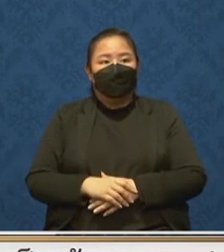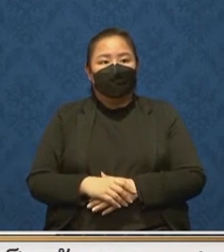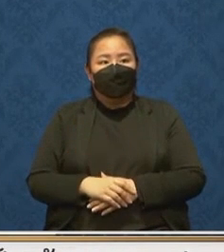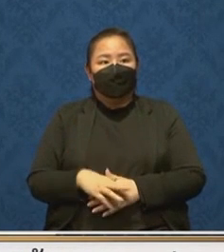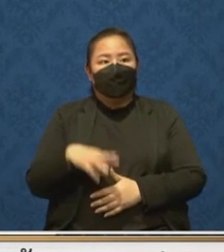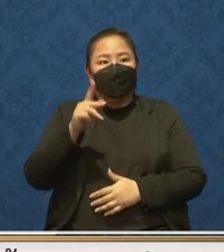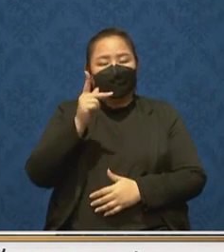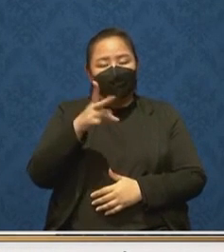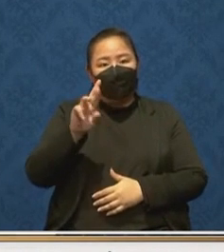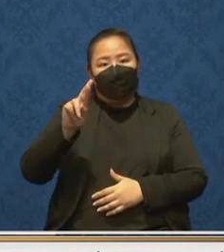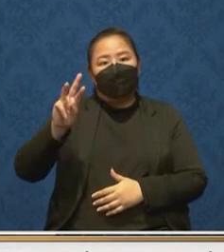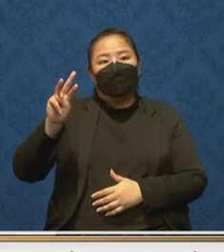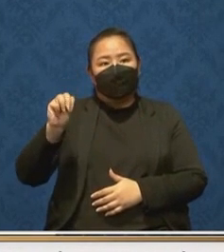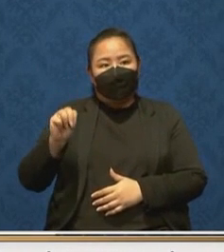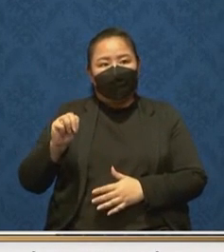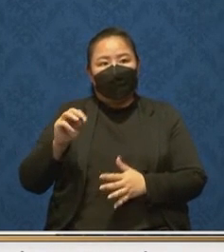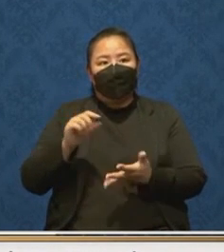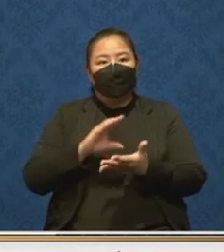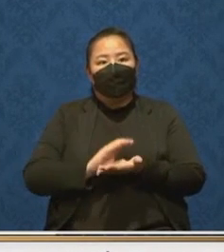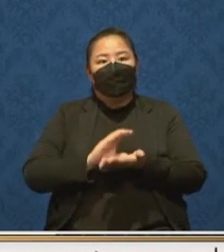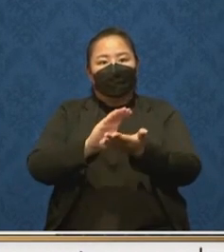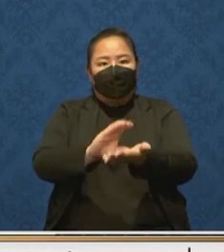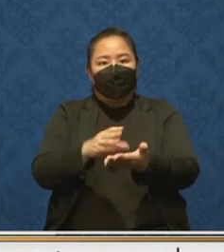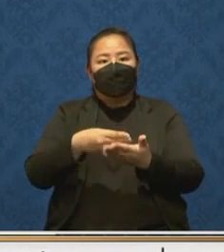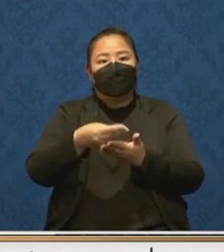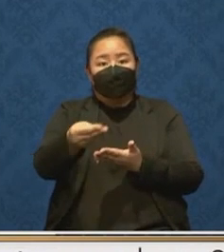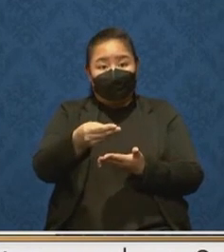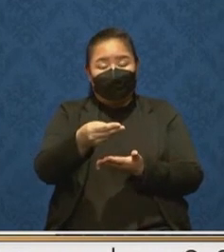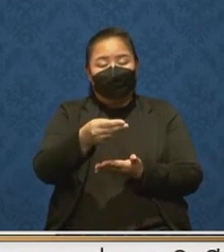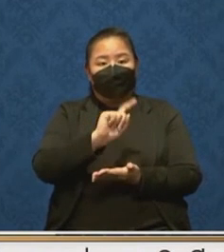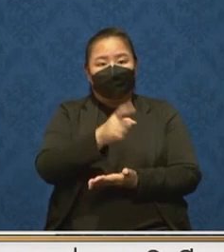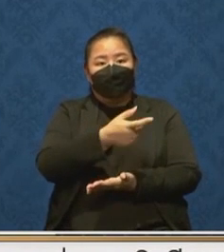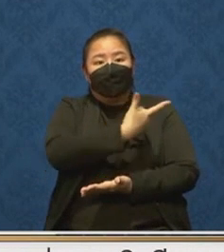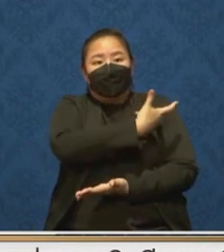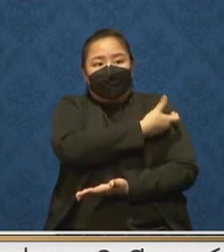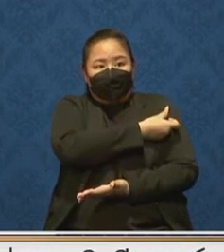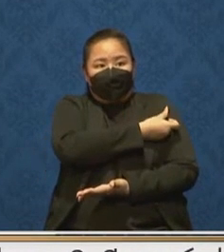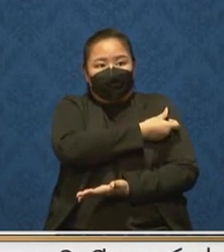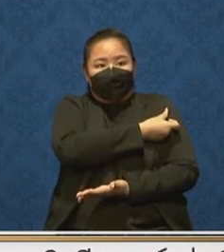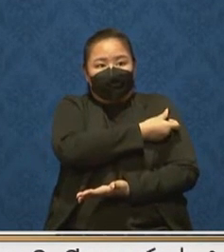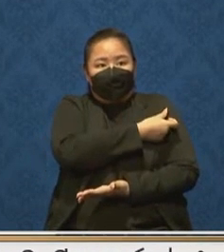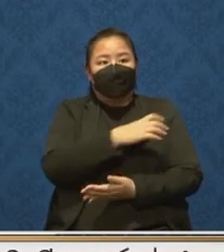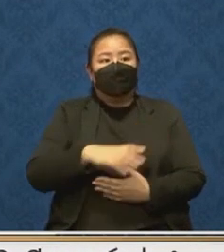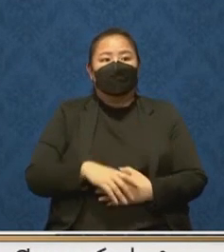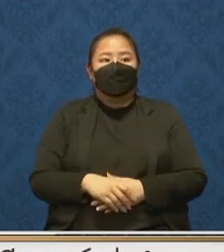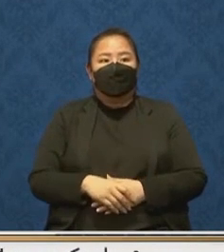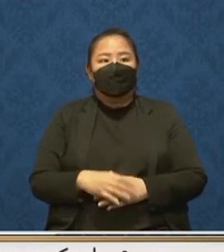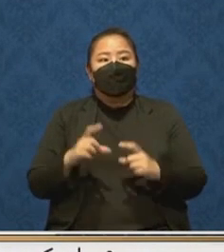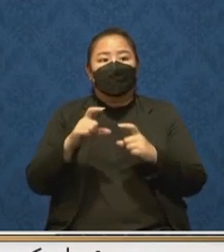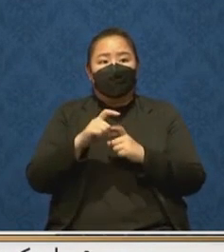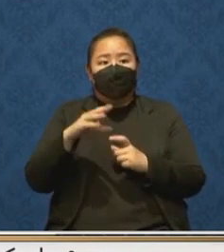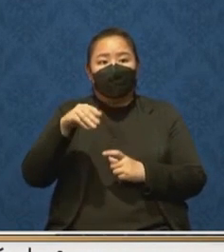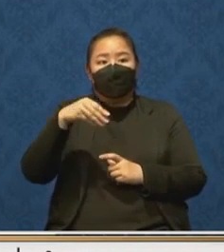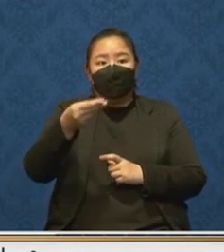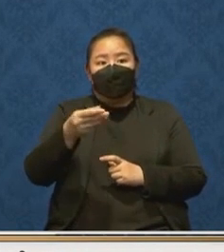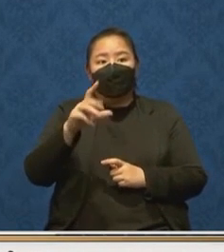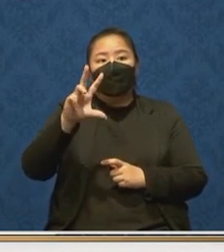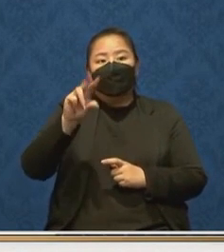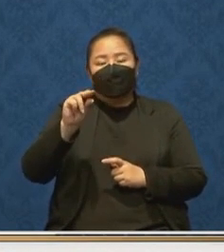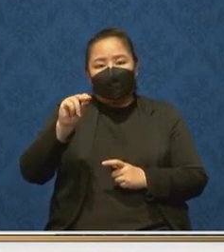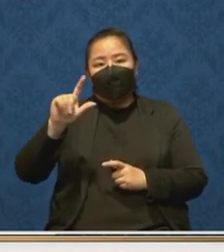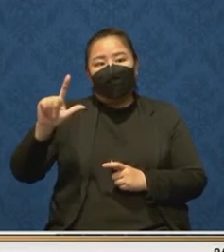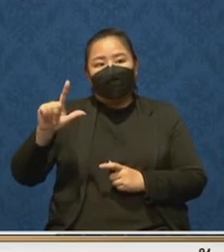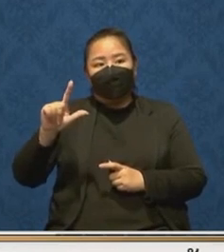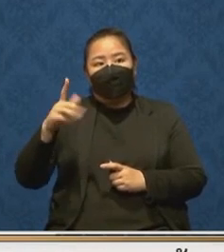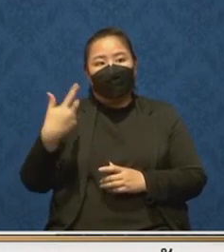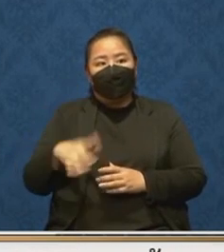ซีนเพื่อรับมือโอมิคอนโดยไปซื้ Pfizerเพียงแค่ 30 ล้านโสแต่ไปซ้อแตตาสิ